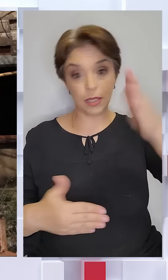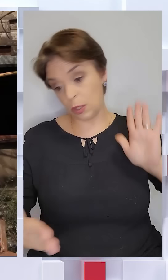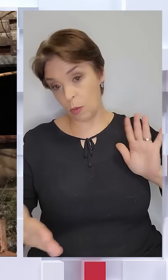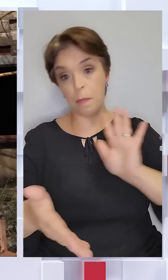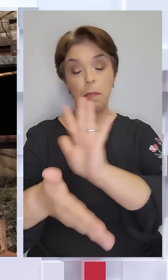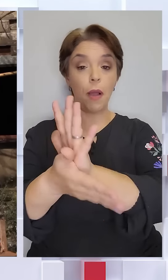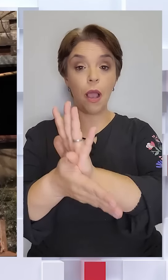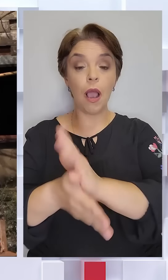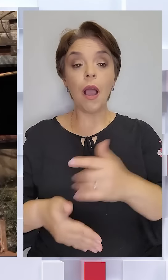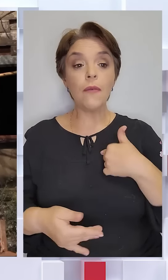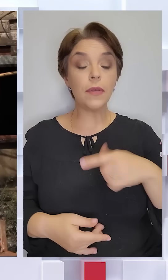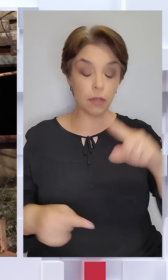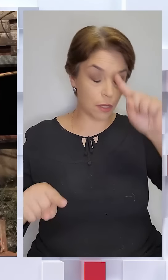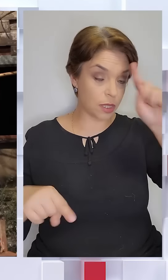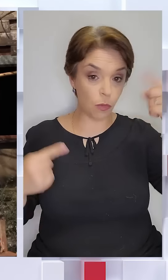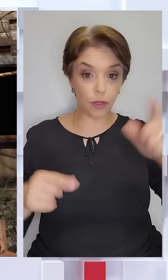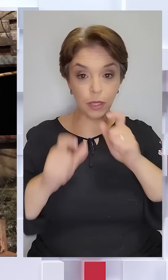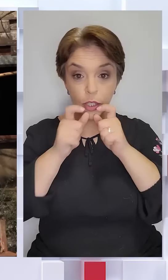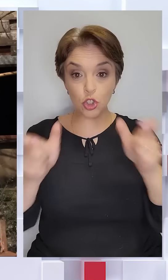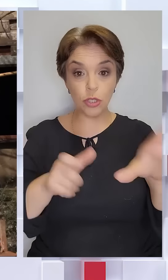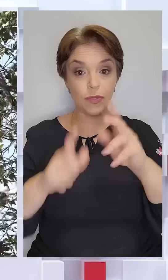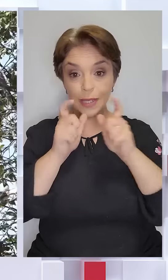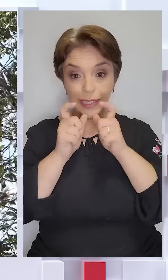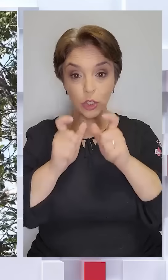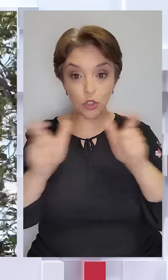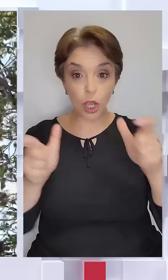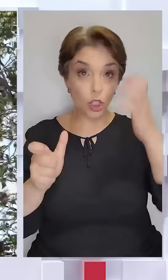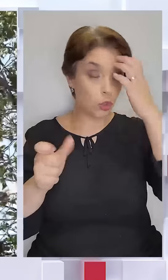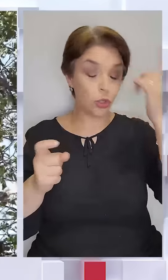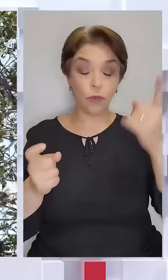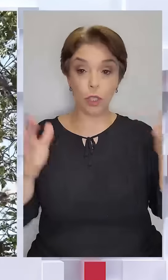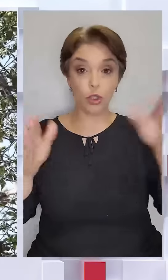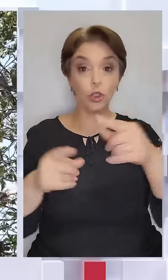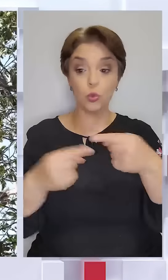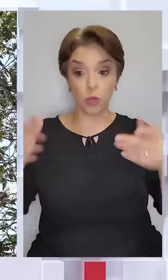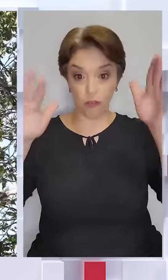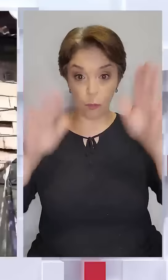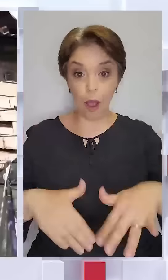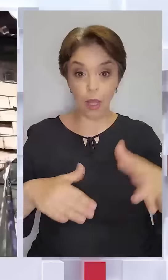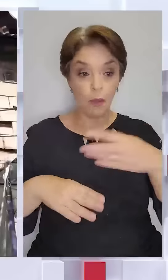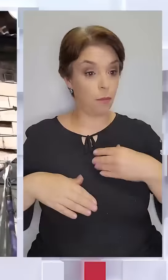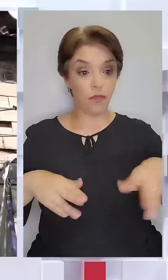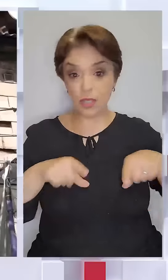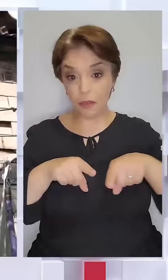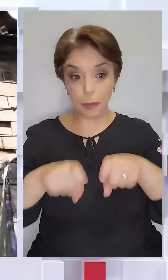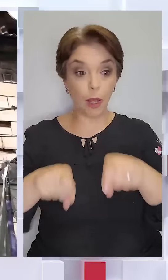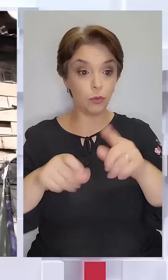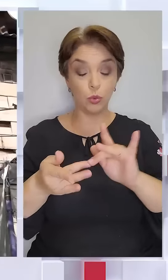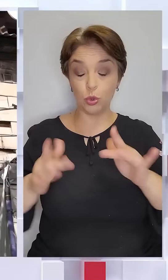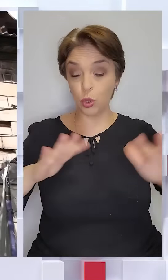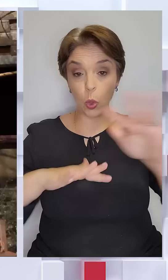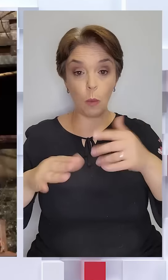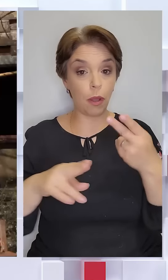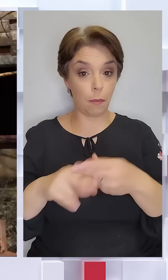стінку, ось так. Він несамовито кричить, усі кричать. Чорна велика штука впала, і ми усі вибігали. Всюди скло,